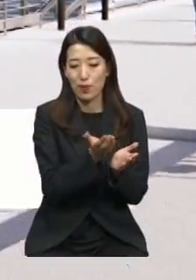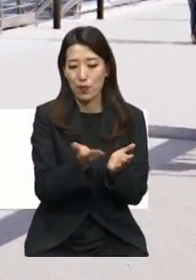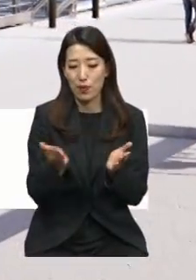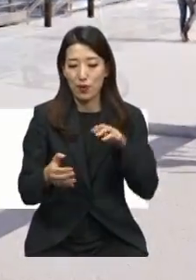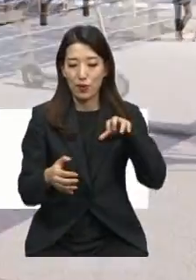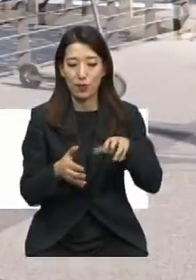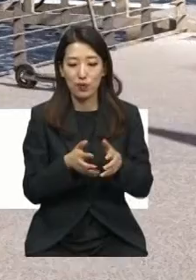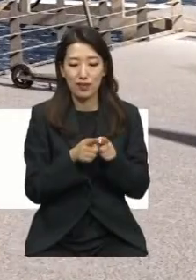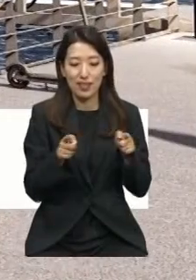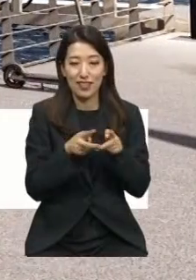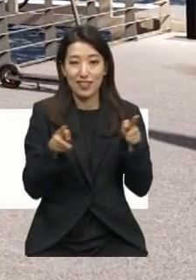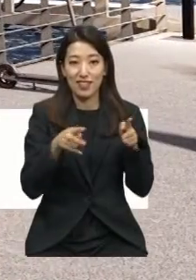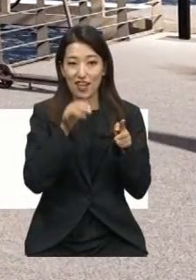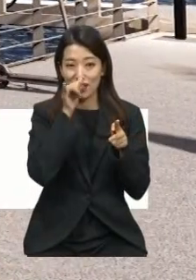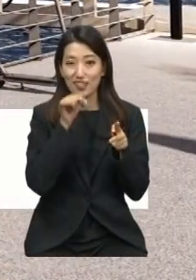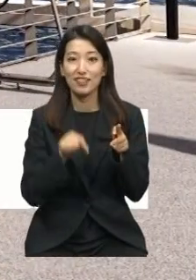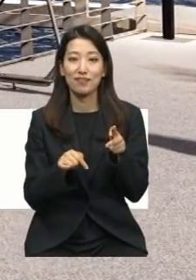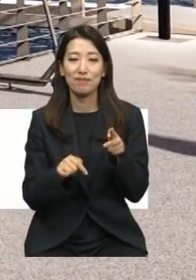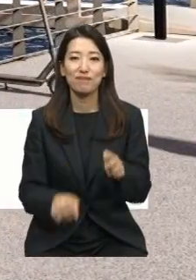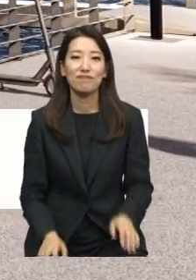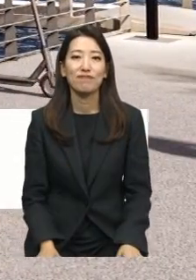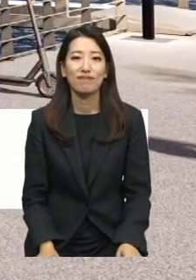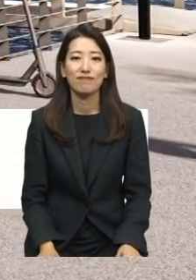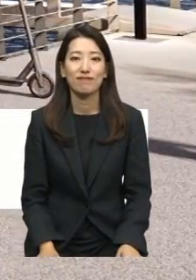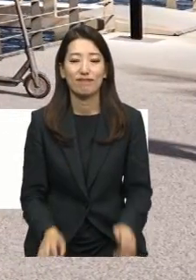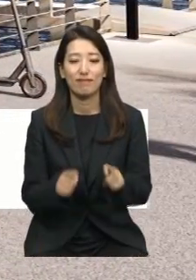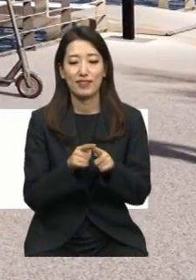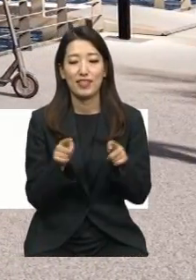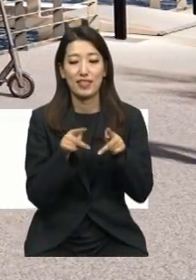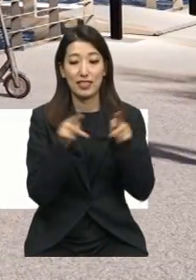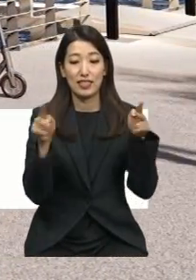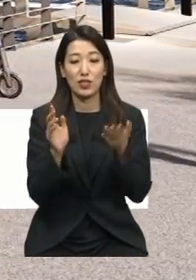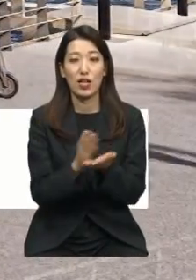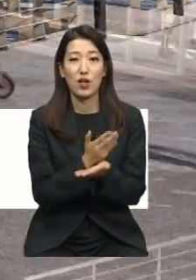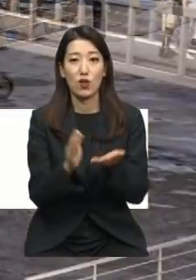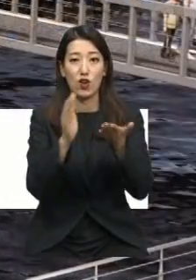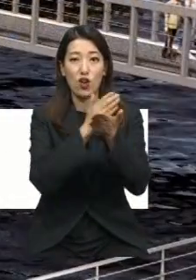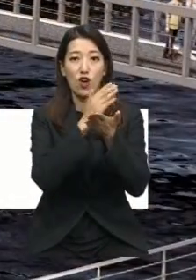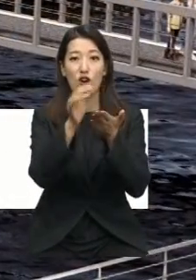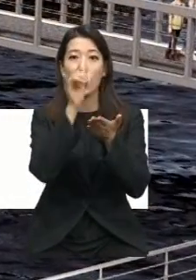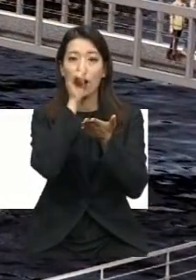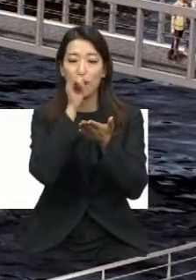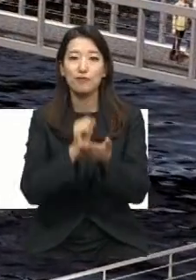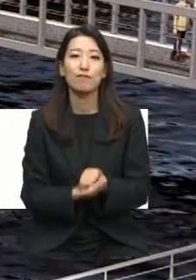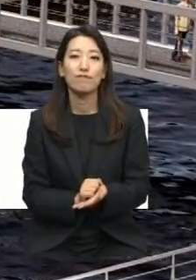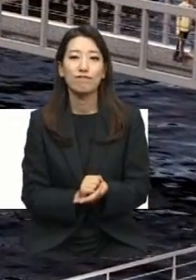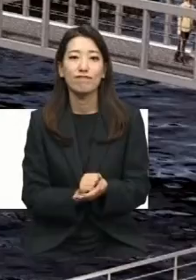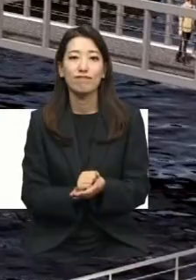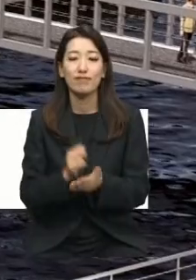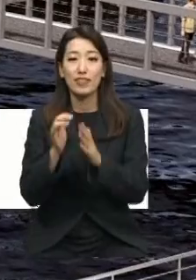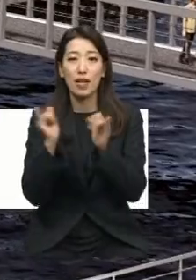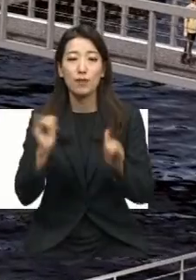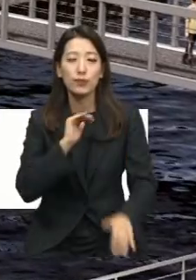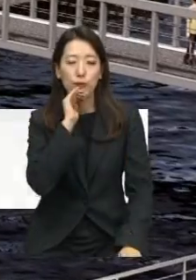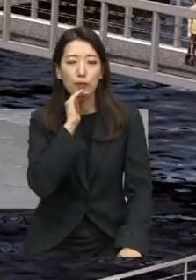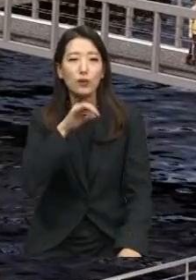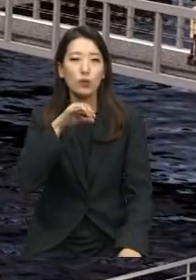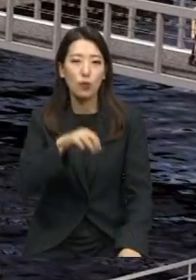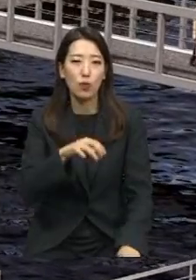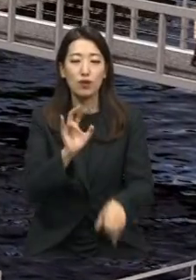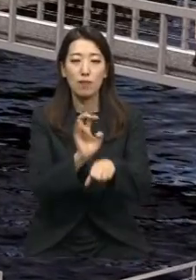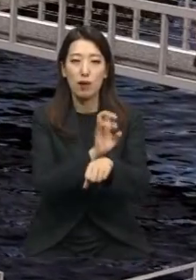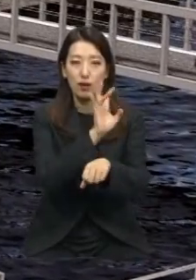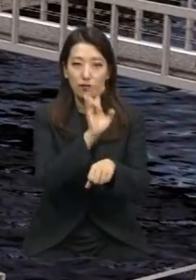드러냅니다 선장은 1층과 2층 두가지입니다 대기 공간은 물론 편의점과